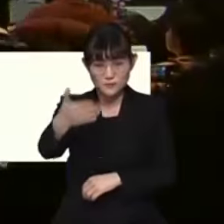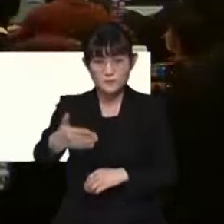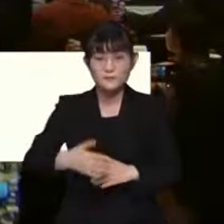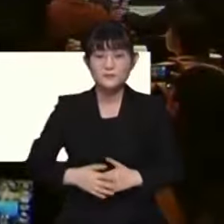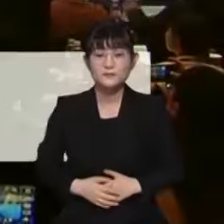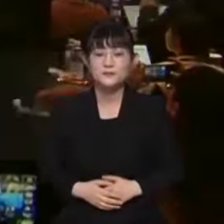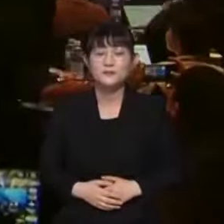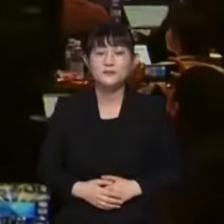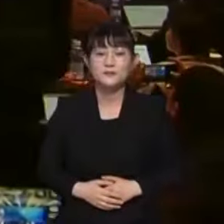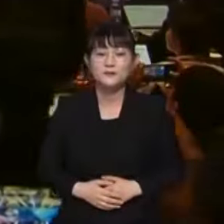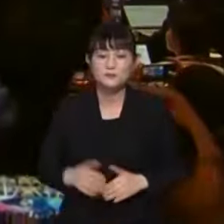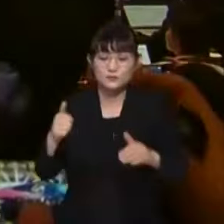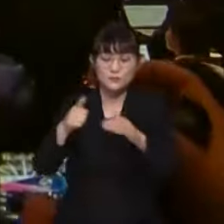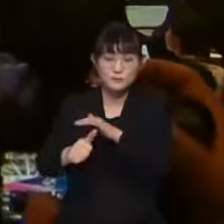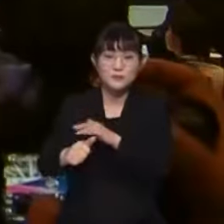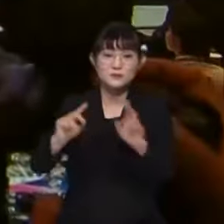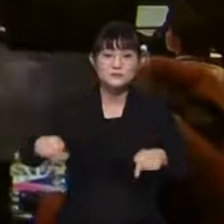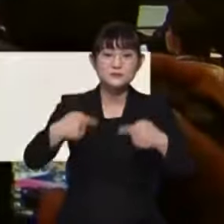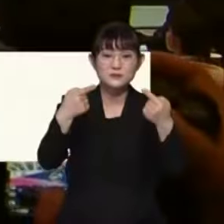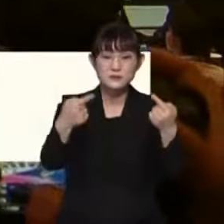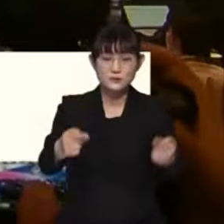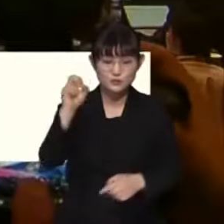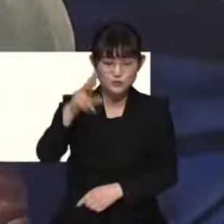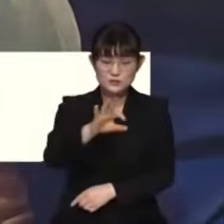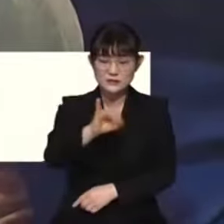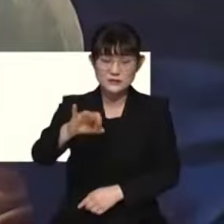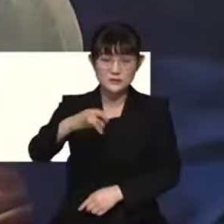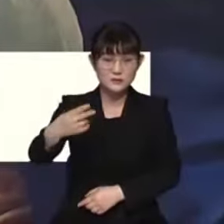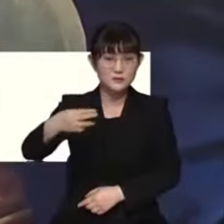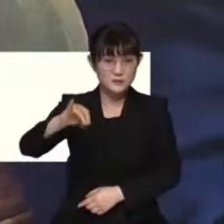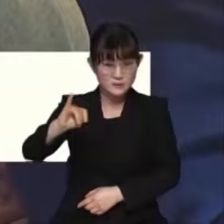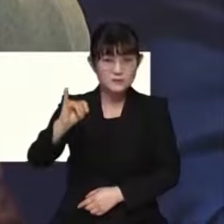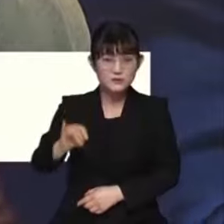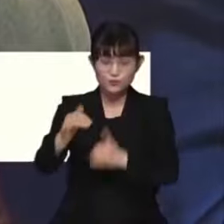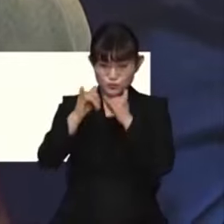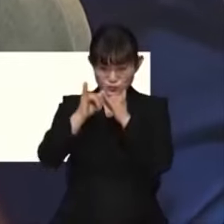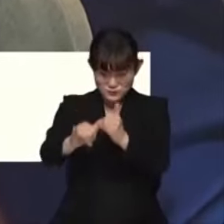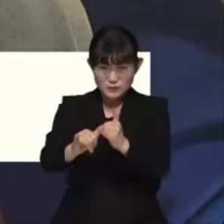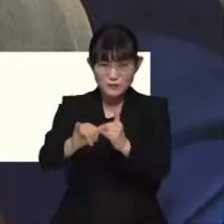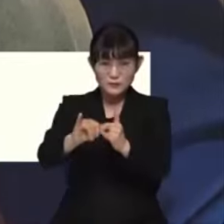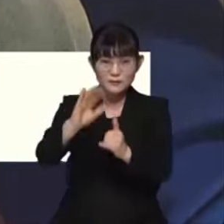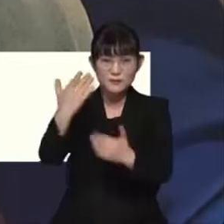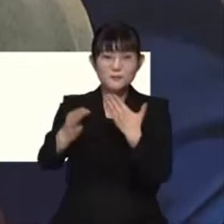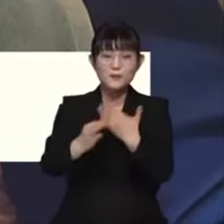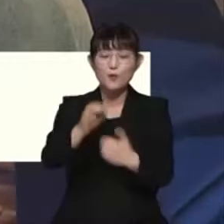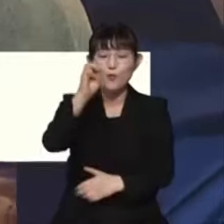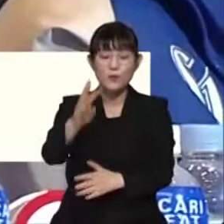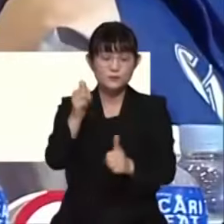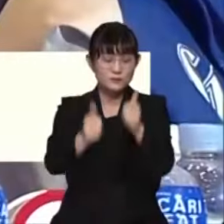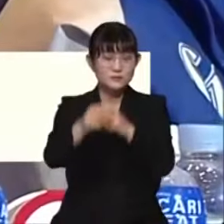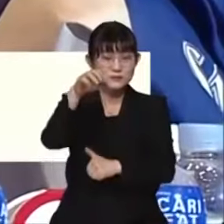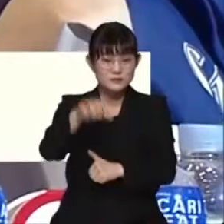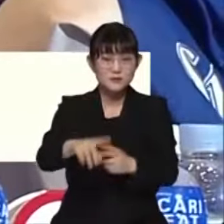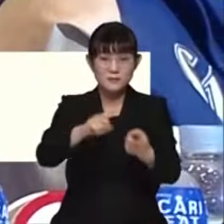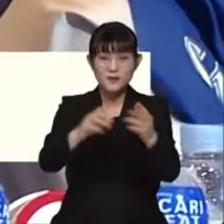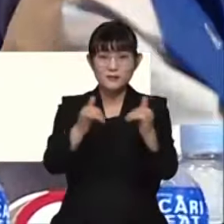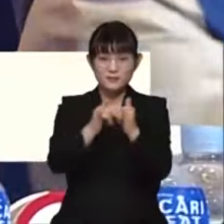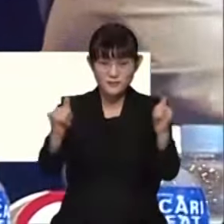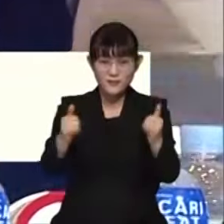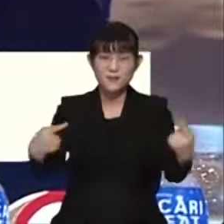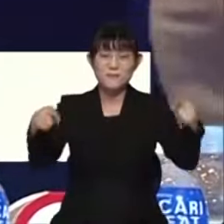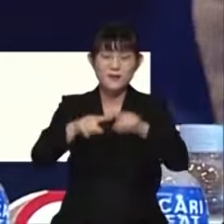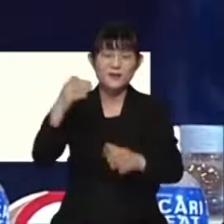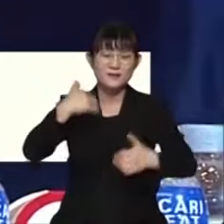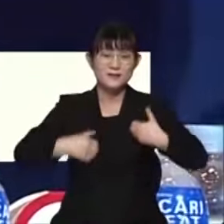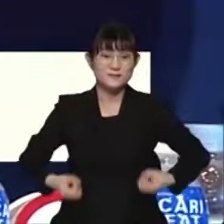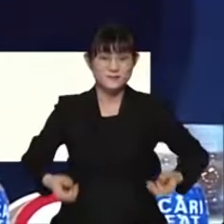다하겠습니다. 선수 대표로 참석한 투수 이의리는 우승을 한다면 광주기아 챔피언스 필드에서 팬들과 즐기는 레크레이션